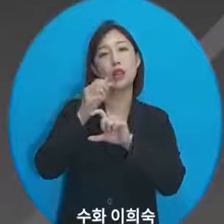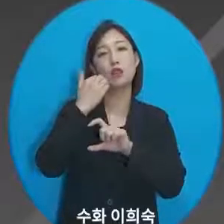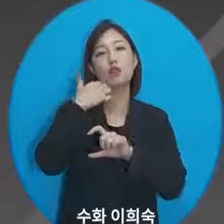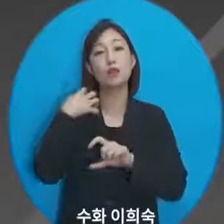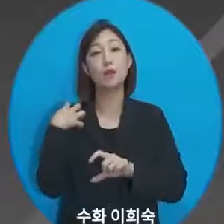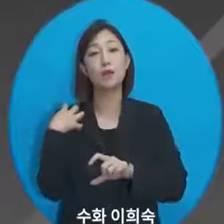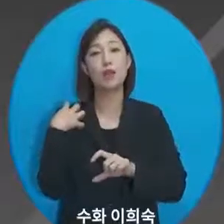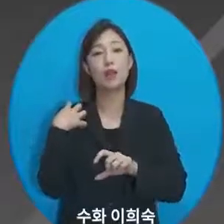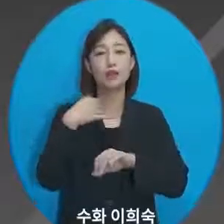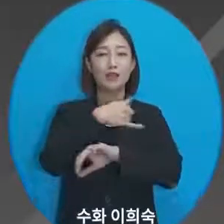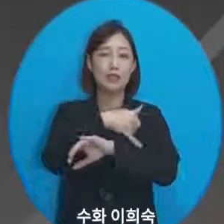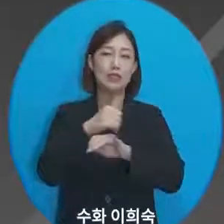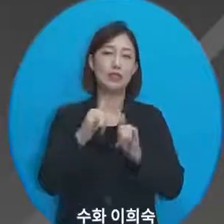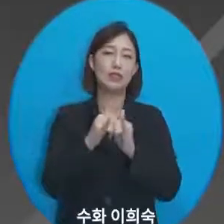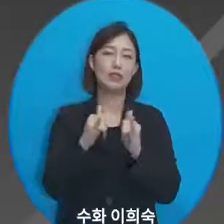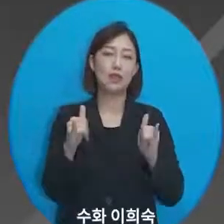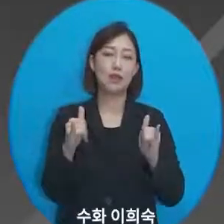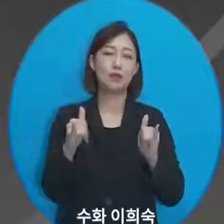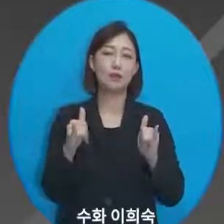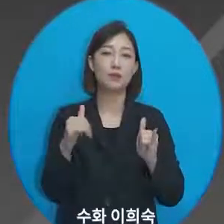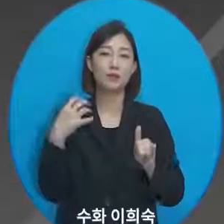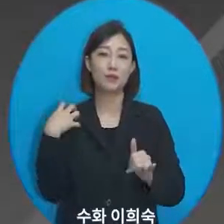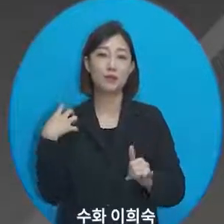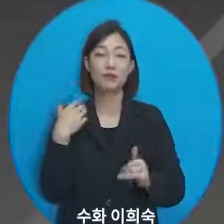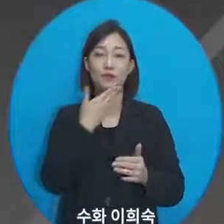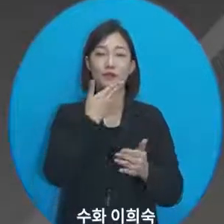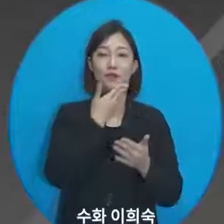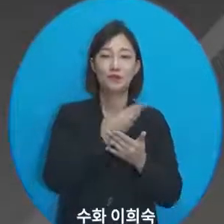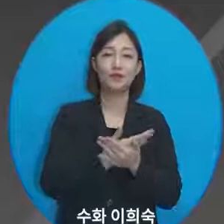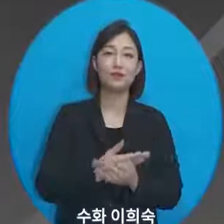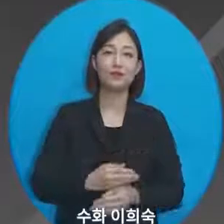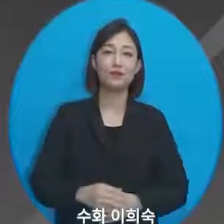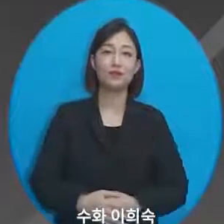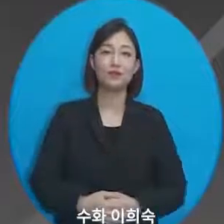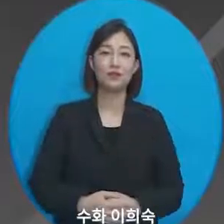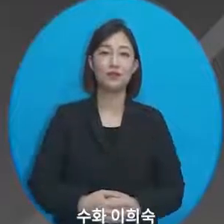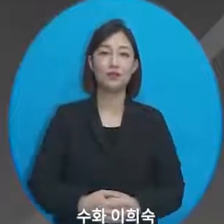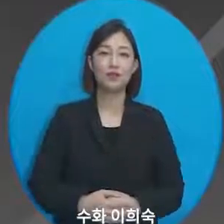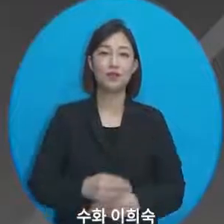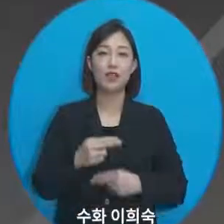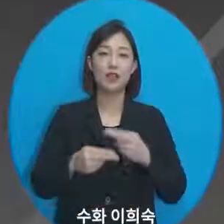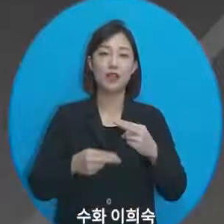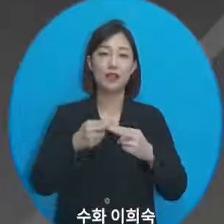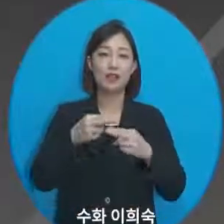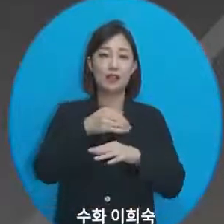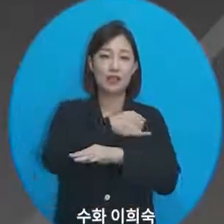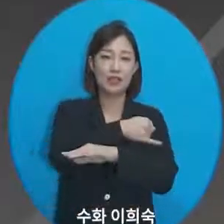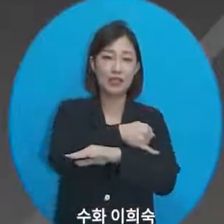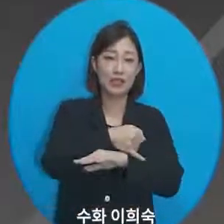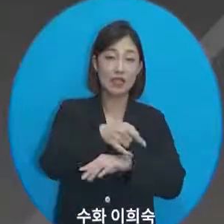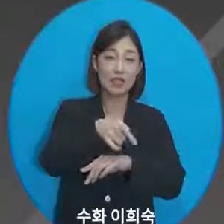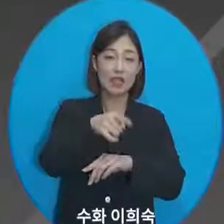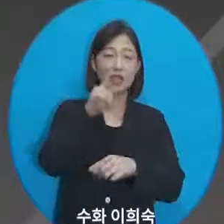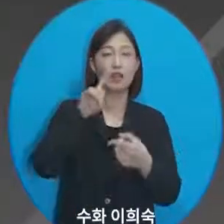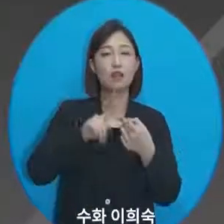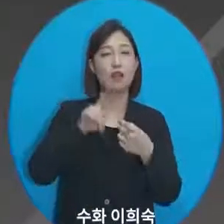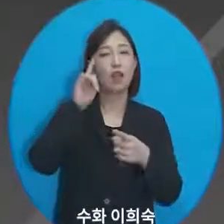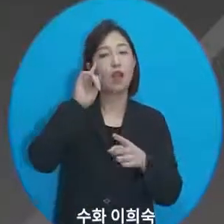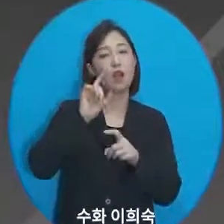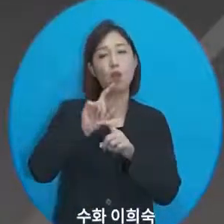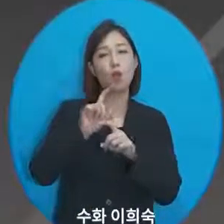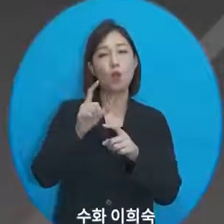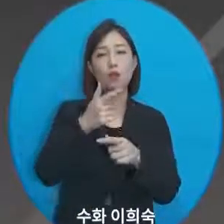그 디자이너의 기본적 디자인 컨셉은 바로 포괄적 개념으로 유니버셜 디자인을 고민을 해야